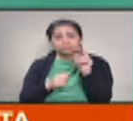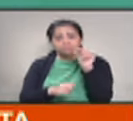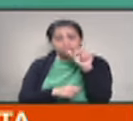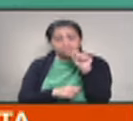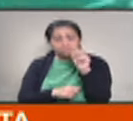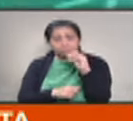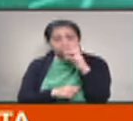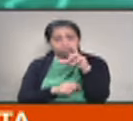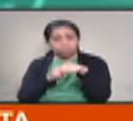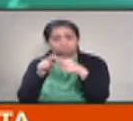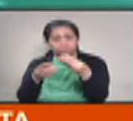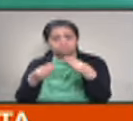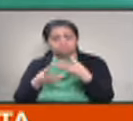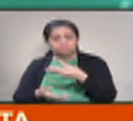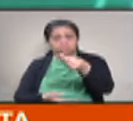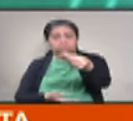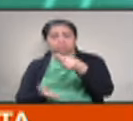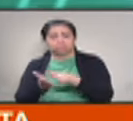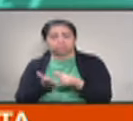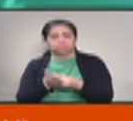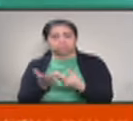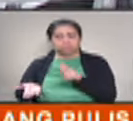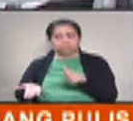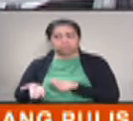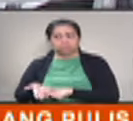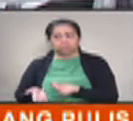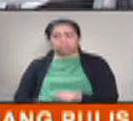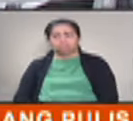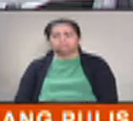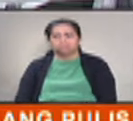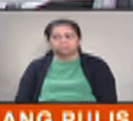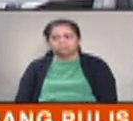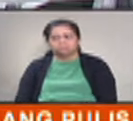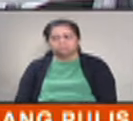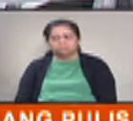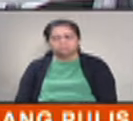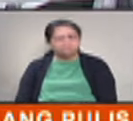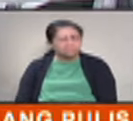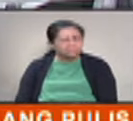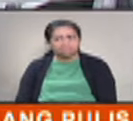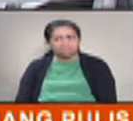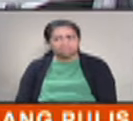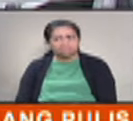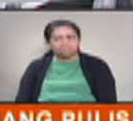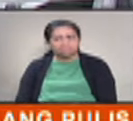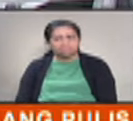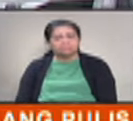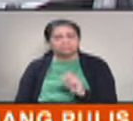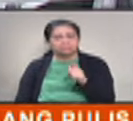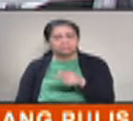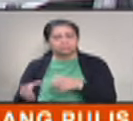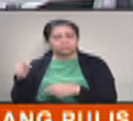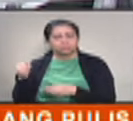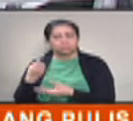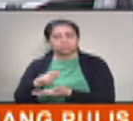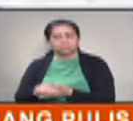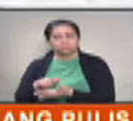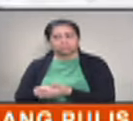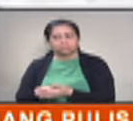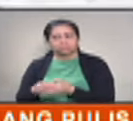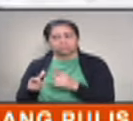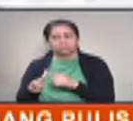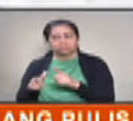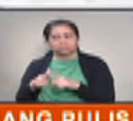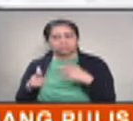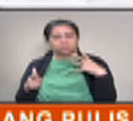Delma, kailan kayo pupunta dito para kunin nyo itong pera dito sa amin ngayon? Bukas po kung pwede po, Sir Rafi. Sige, hold po muna namin ito. And